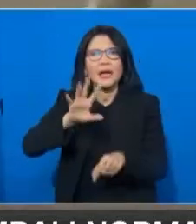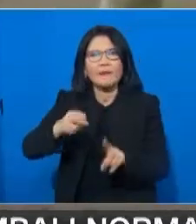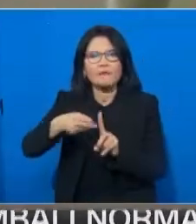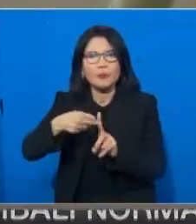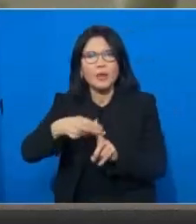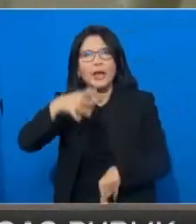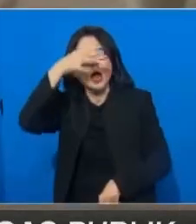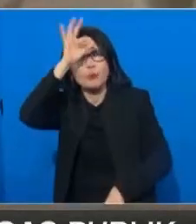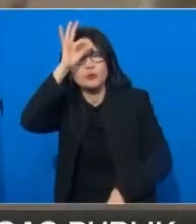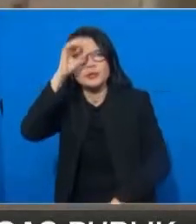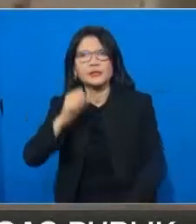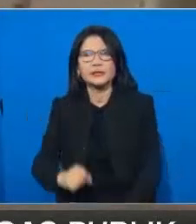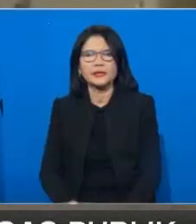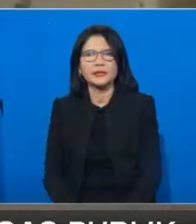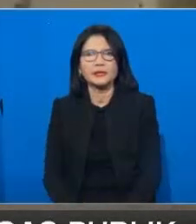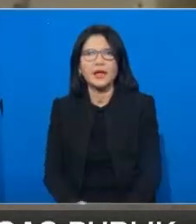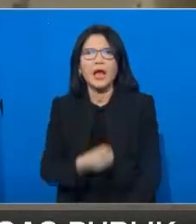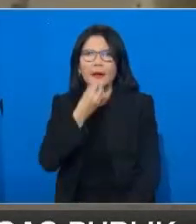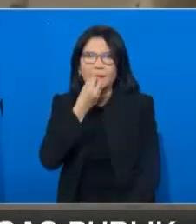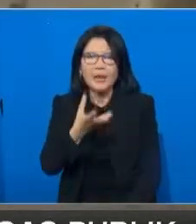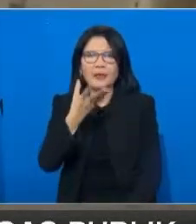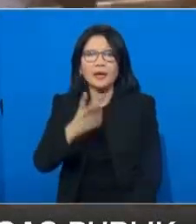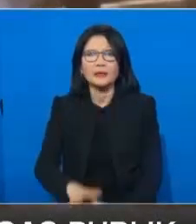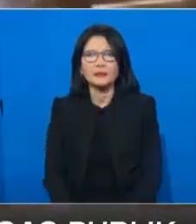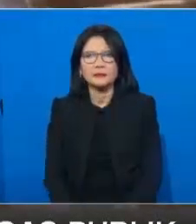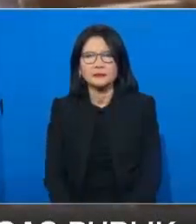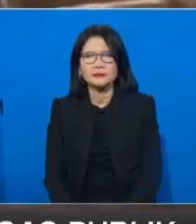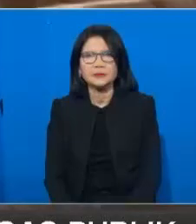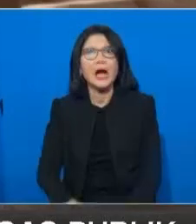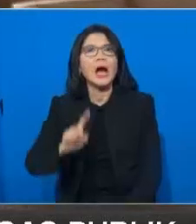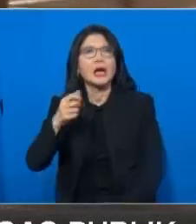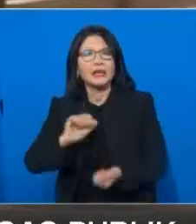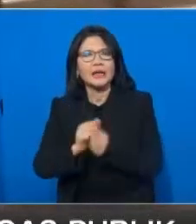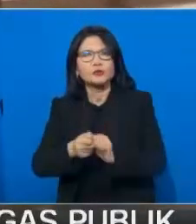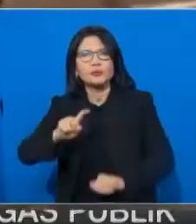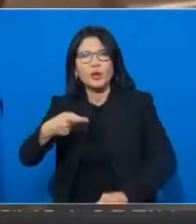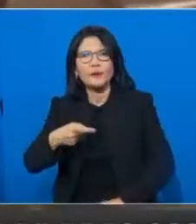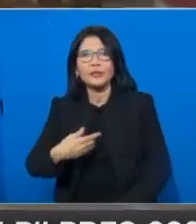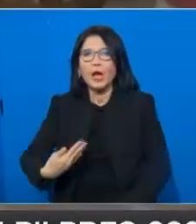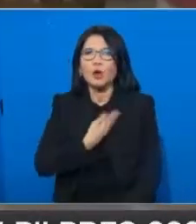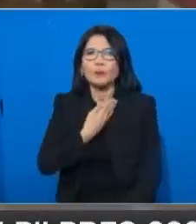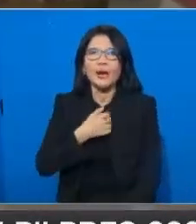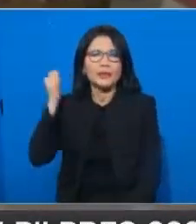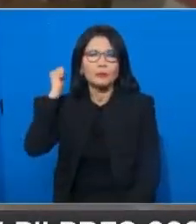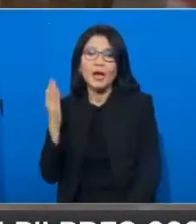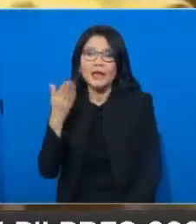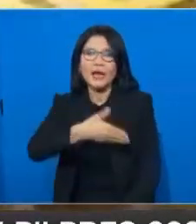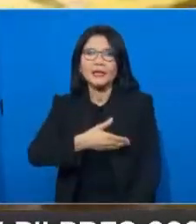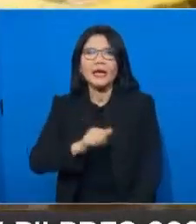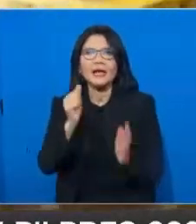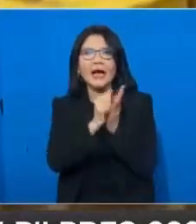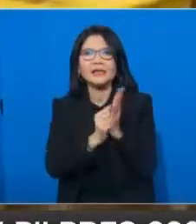Humas Polres Asahan AKP Doli Silaban menyatakan kejadian berawal ketika korban dan ibunya menghadiri acara arisan di